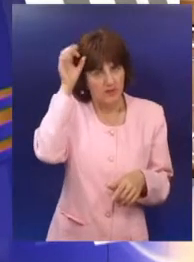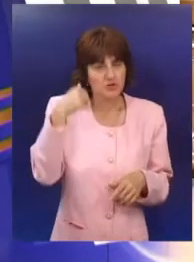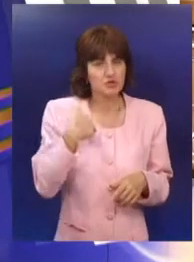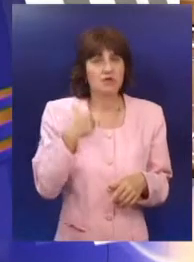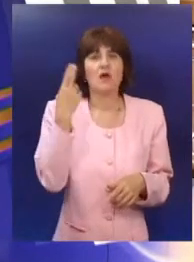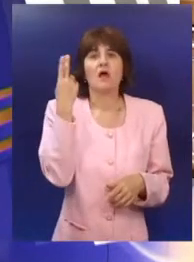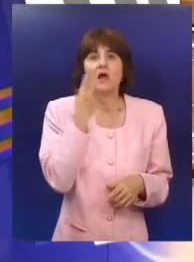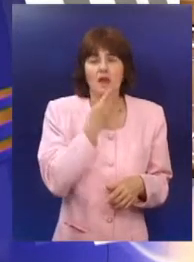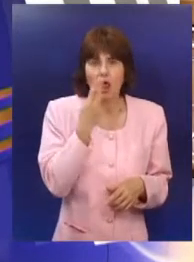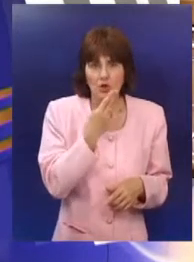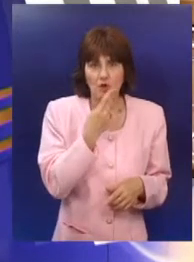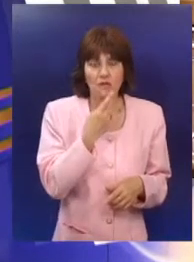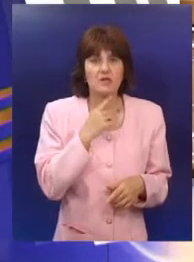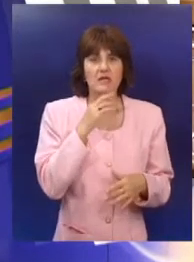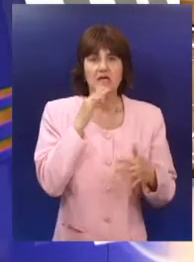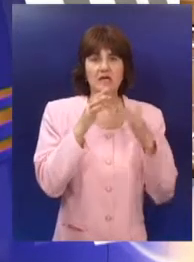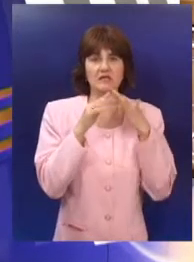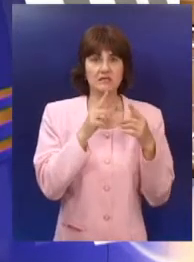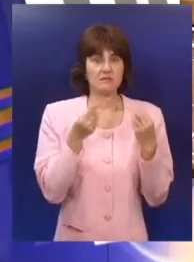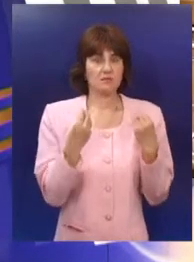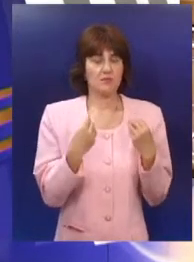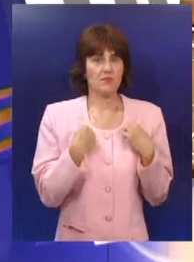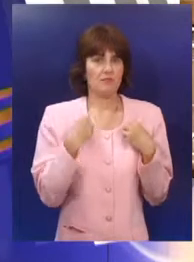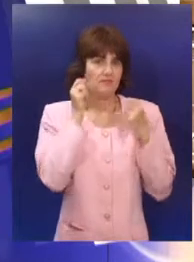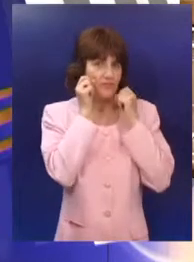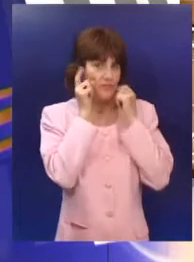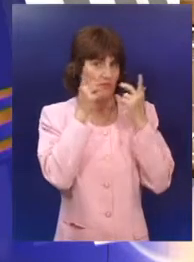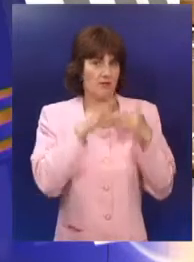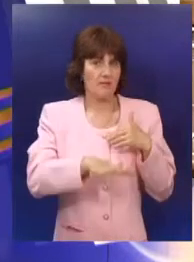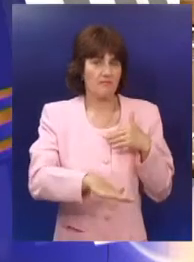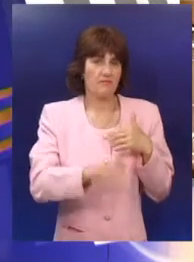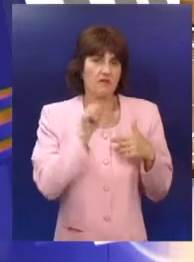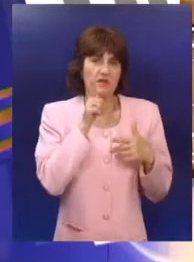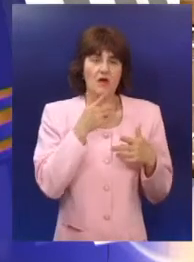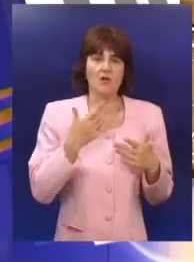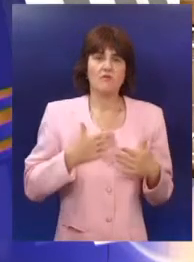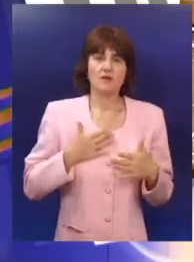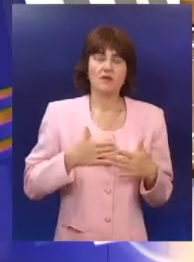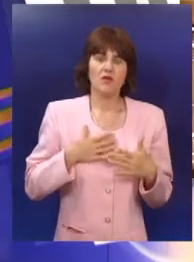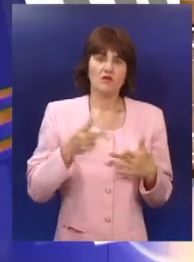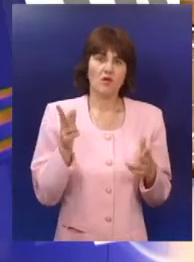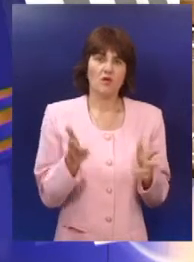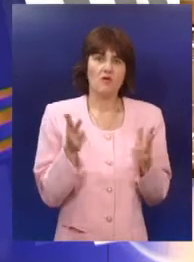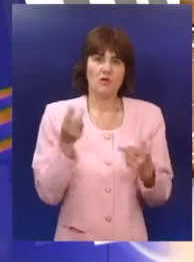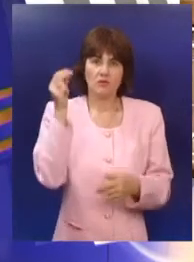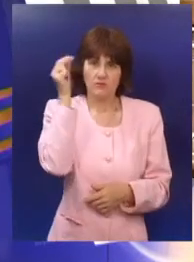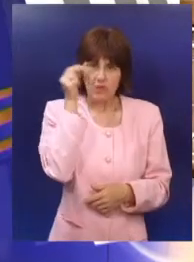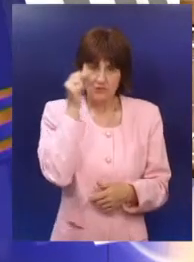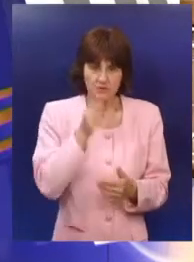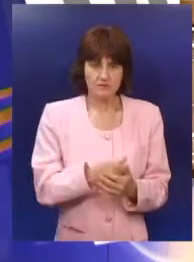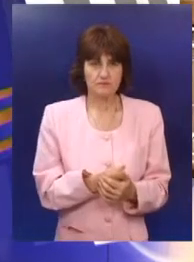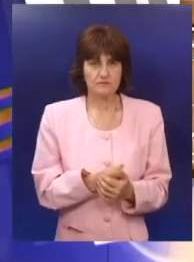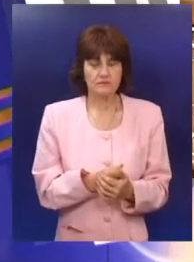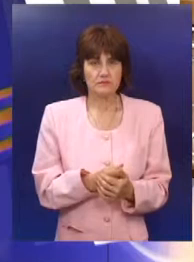šta govori i izgovor je jako dobar, što me iznenadilo i što prijatno iznenadilo. I